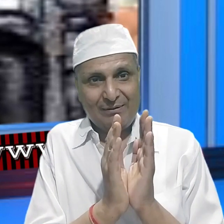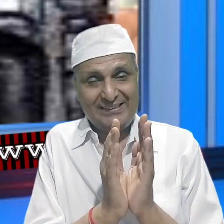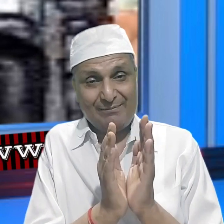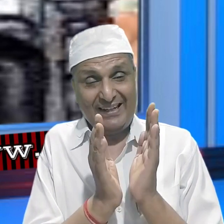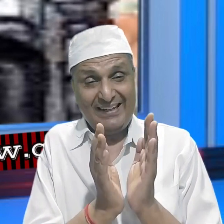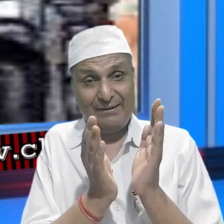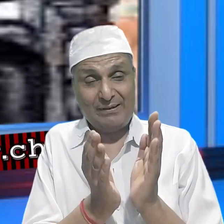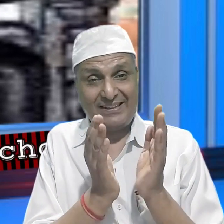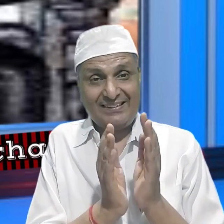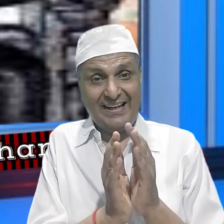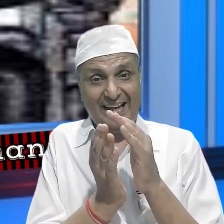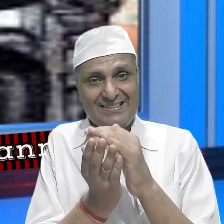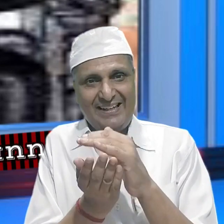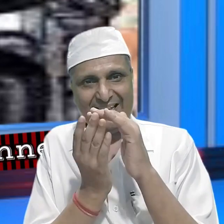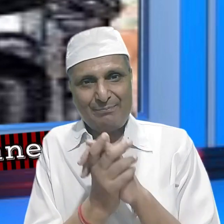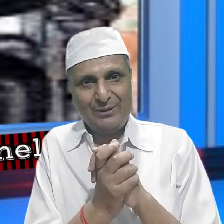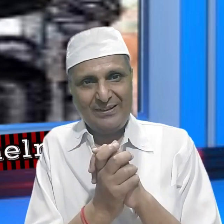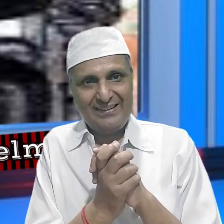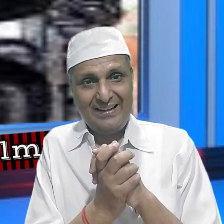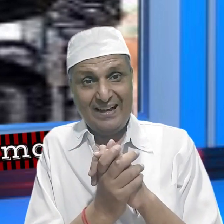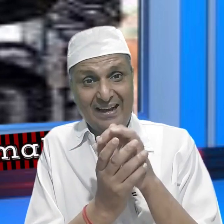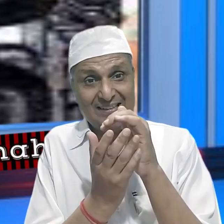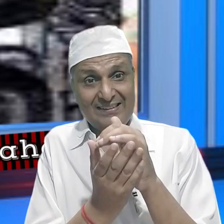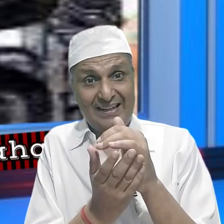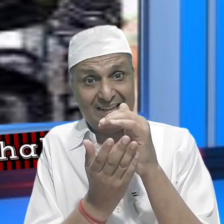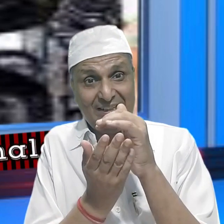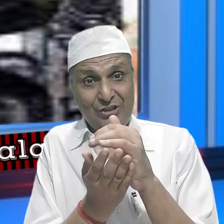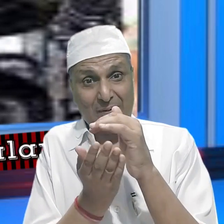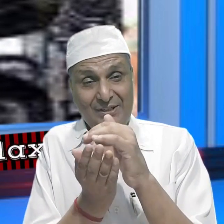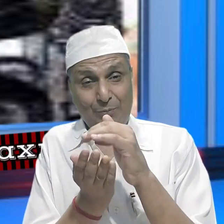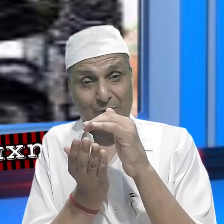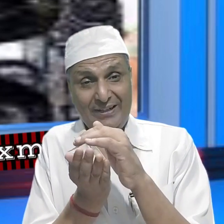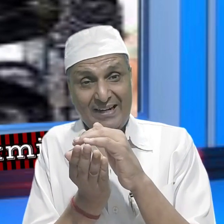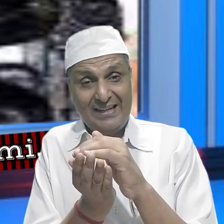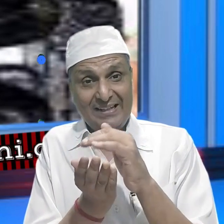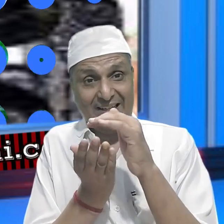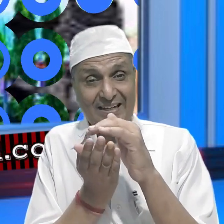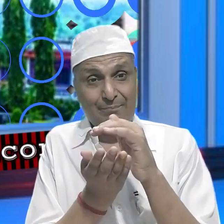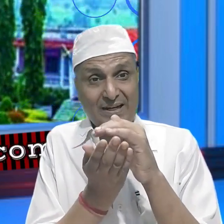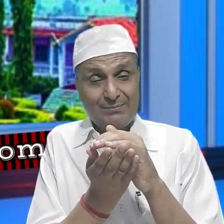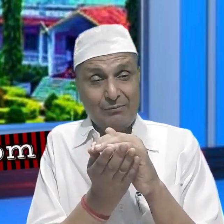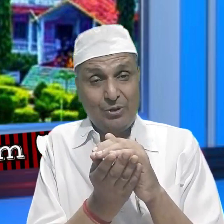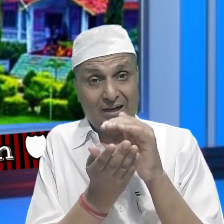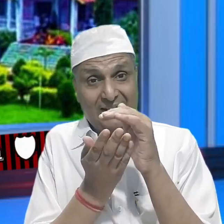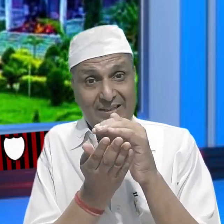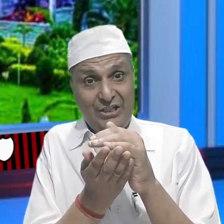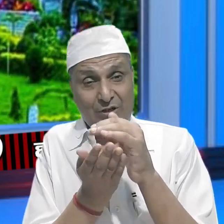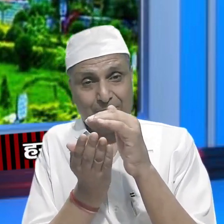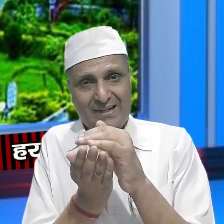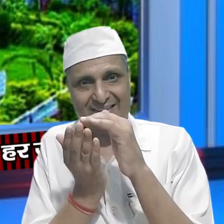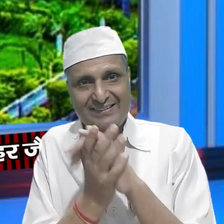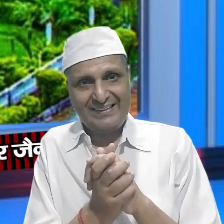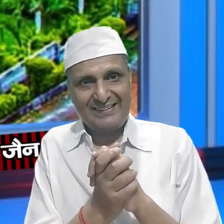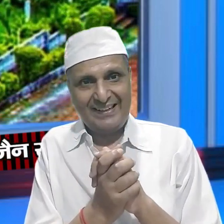अंधेश्वर बाबा जी हमारे बस कहते हैं ऐसे ही कृपालु हैं। कहा जाता है अंधेश्वर पहाड़ी ऊपर होने कारण यहाँ के पारस बाबू